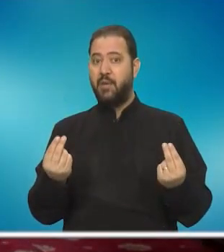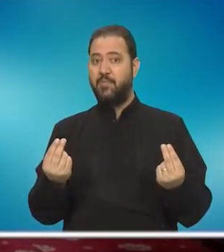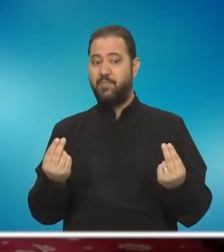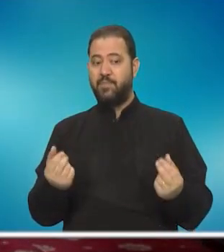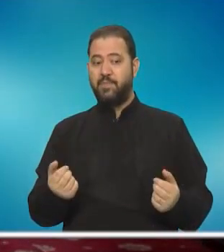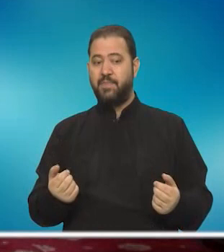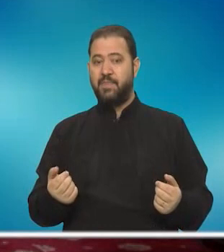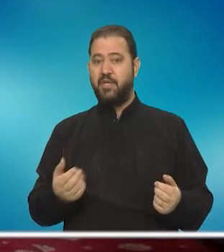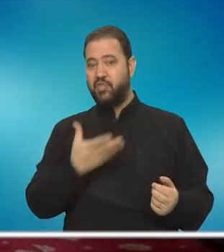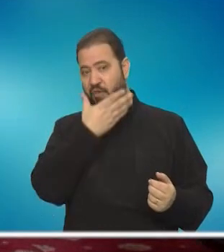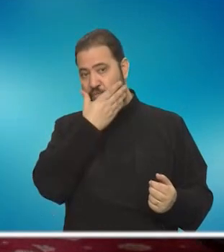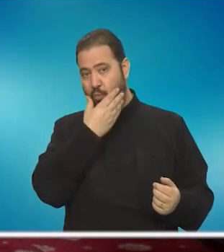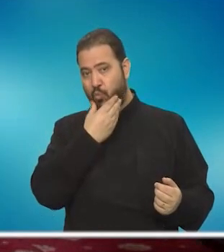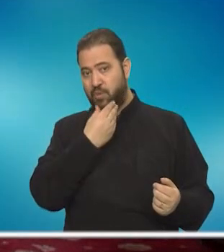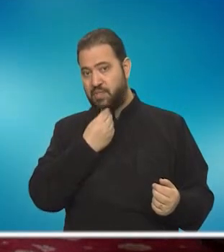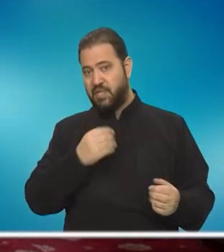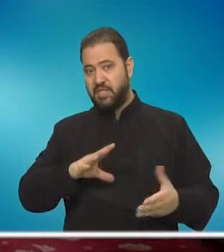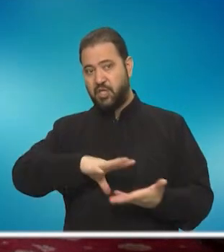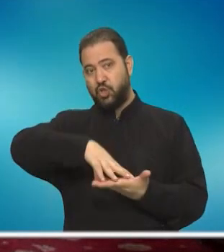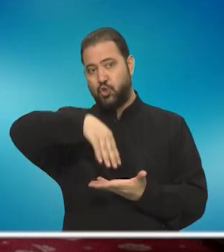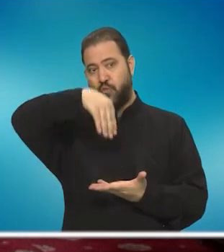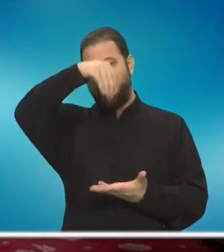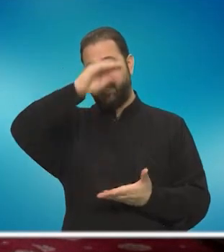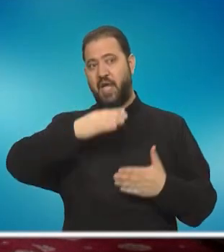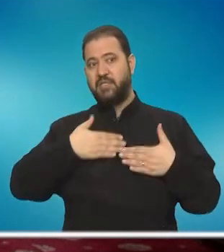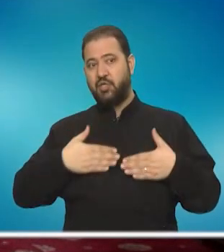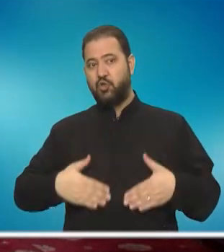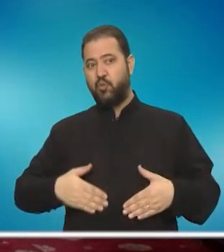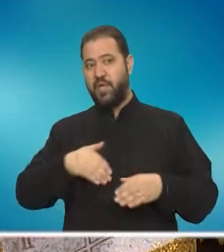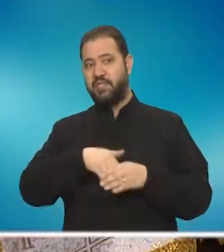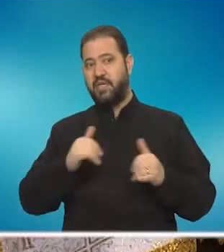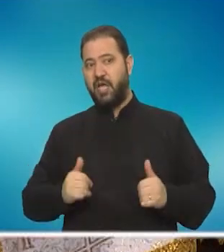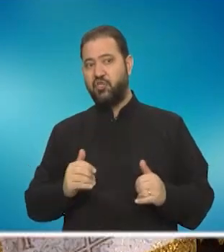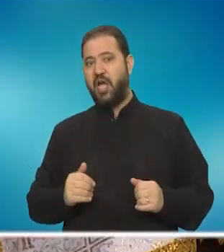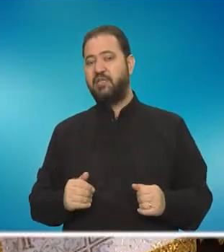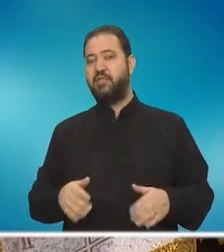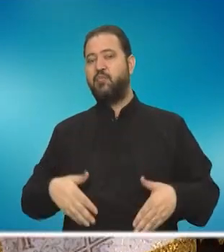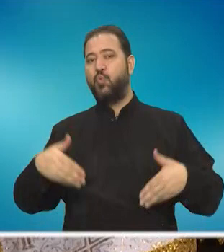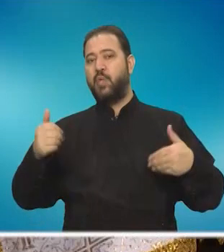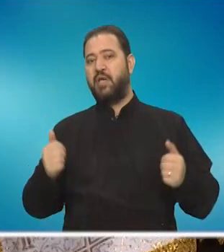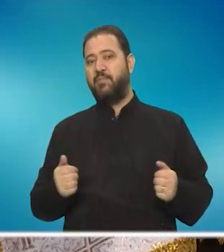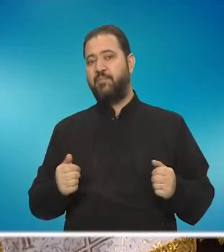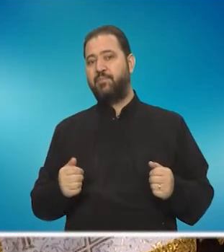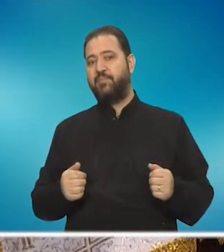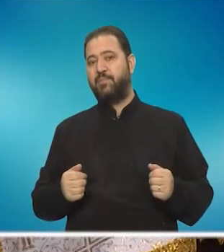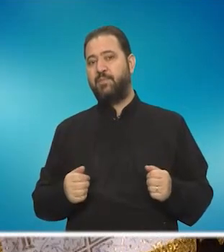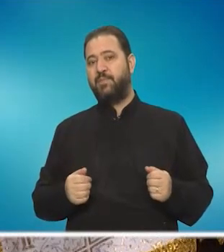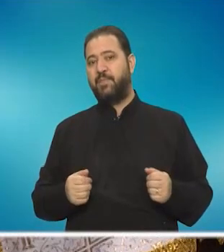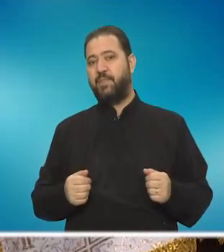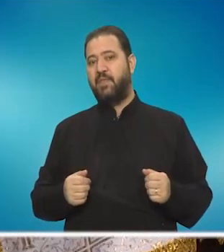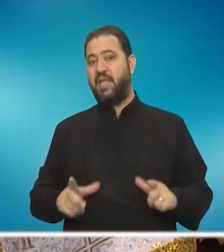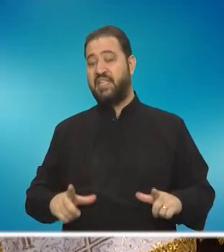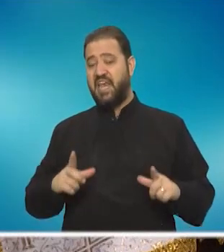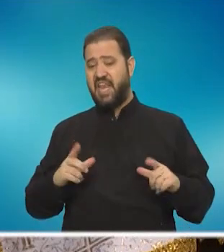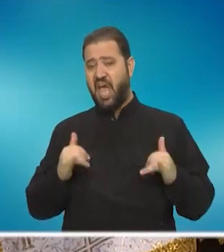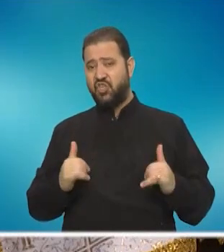și chiar de frumusețe sufletească și trupească în această stare de bucurie. De altfel, starea